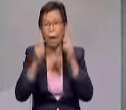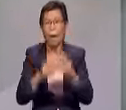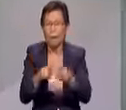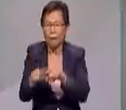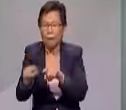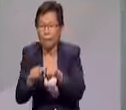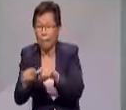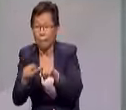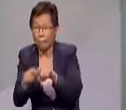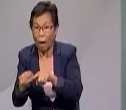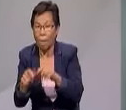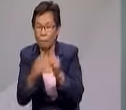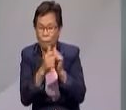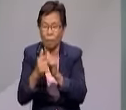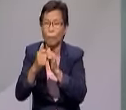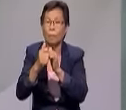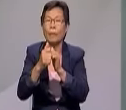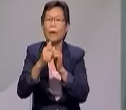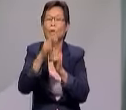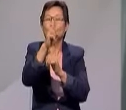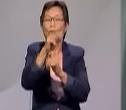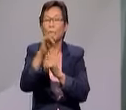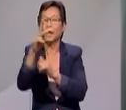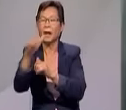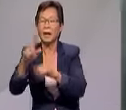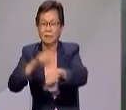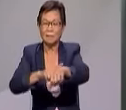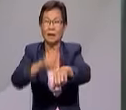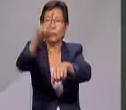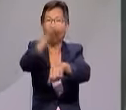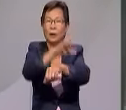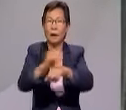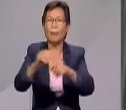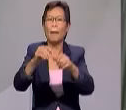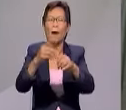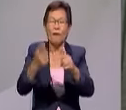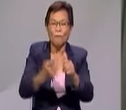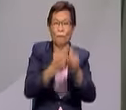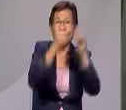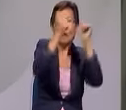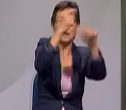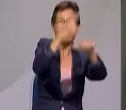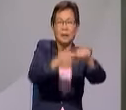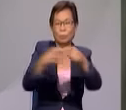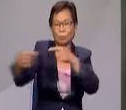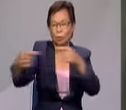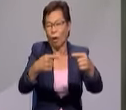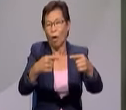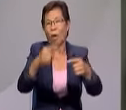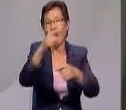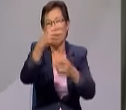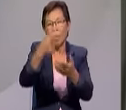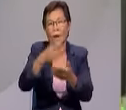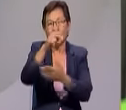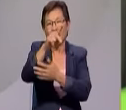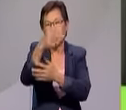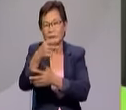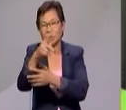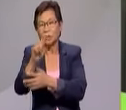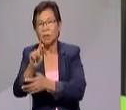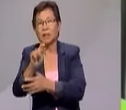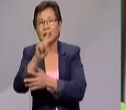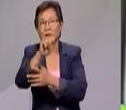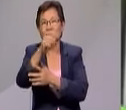penyerang akan bersama pasukannya di KL selama satu musim dan akan diturunkan buat pertama kali menentang kelab hoki Terengganu THT dalam merebut